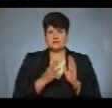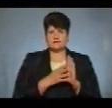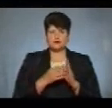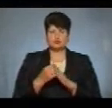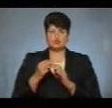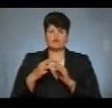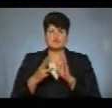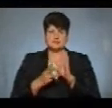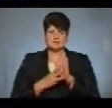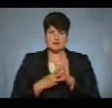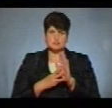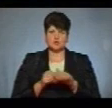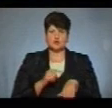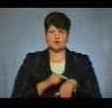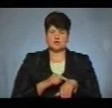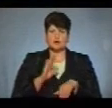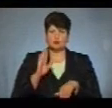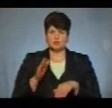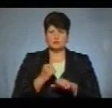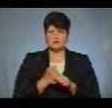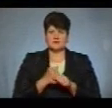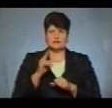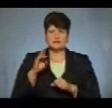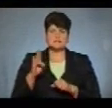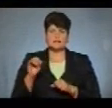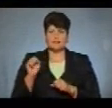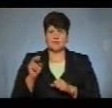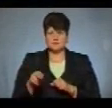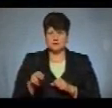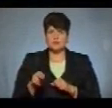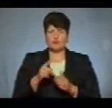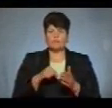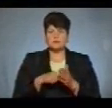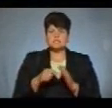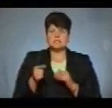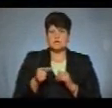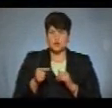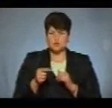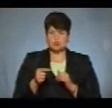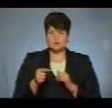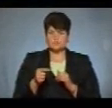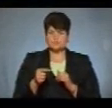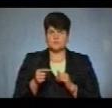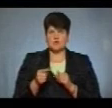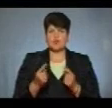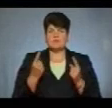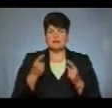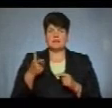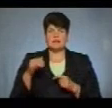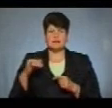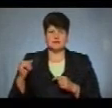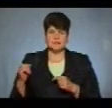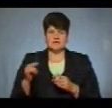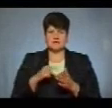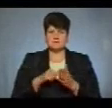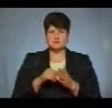до 18 години будуть працювати ЦНАПи, а саме у місті Тернополі, у Великих Гаях та у